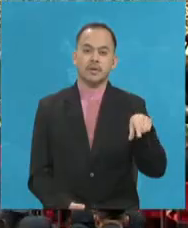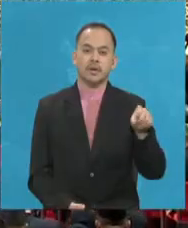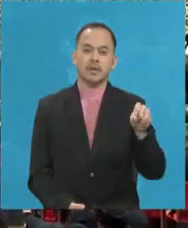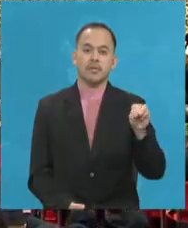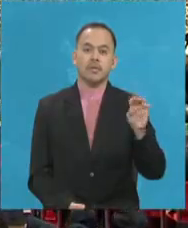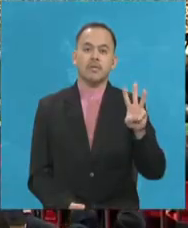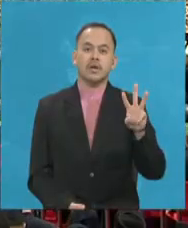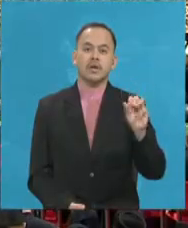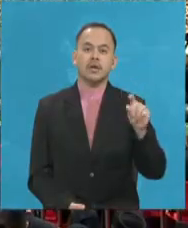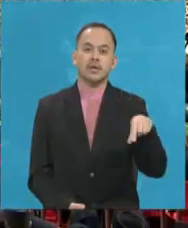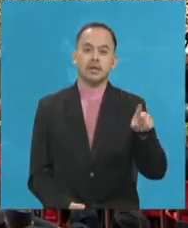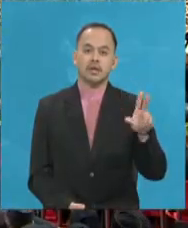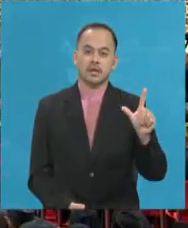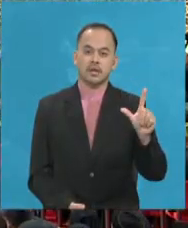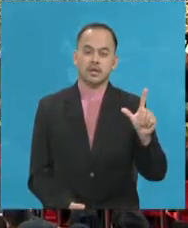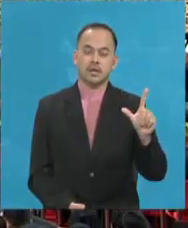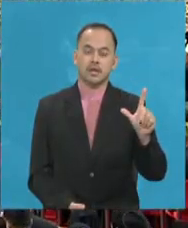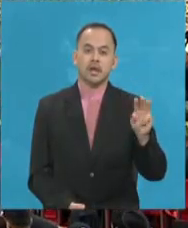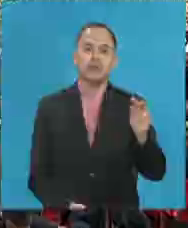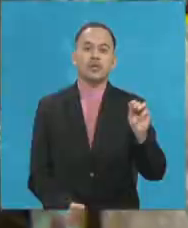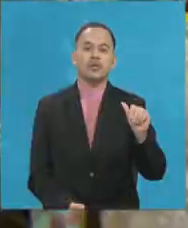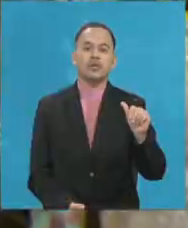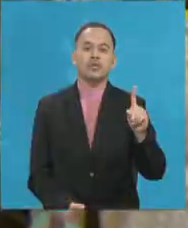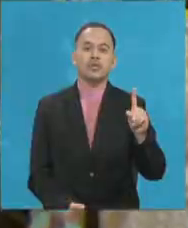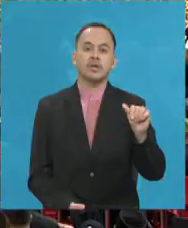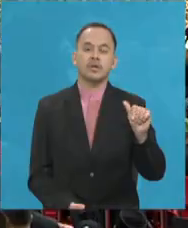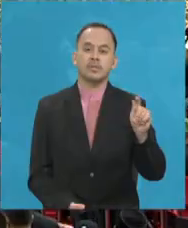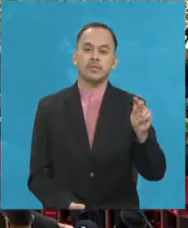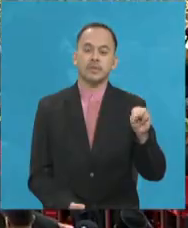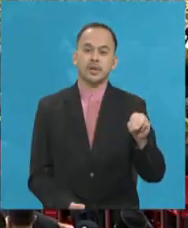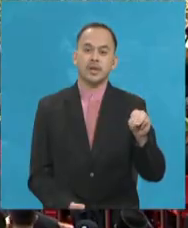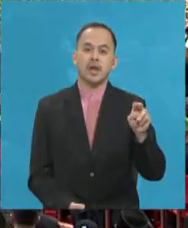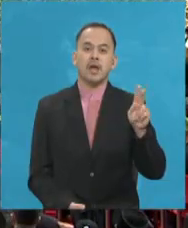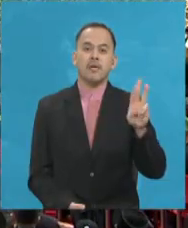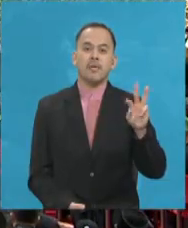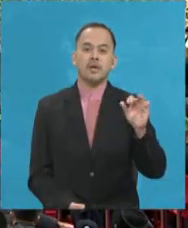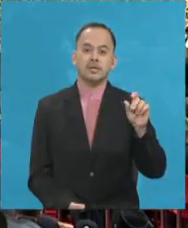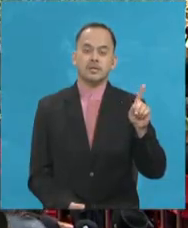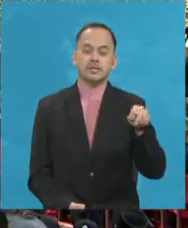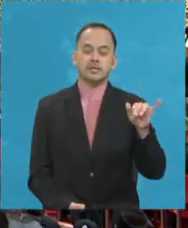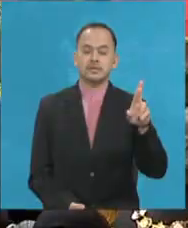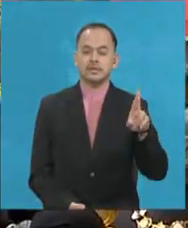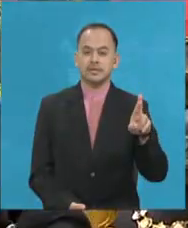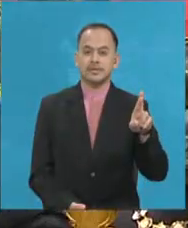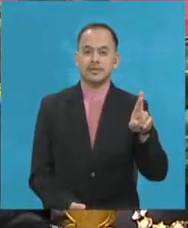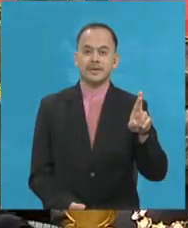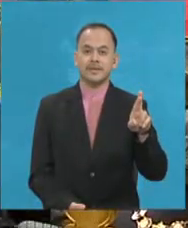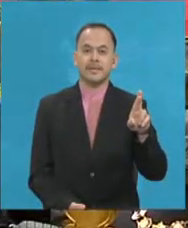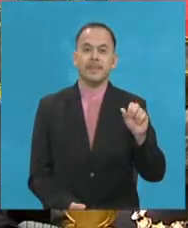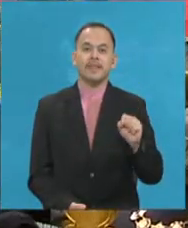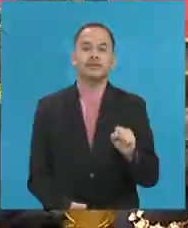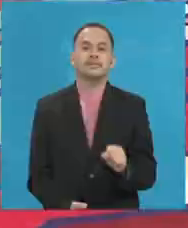muda Abdul wakeel dulu yang teramat Mulia Paduka Sri pengiran perdana warzer sohibul himmah waqar